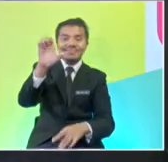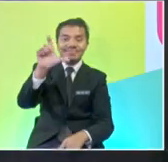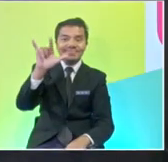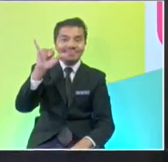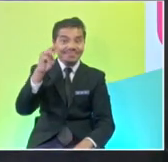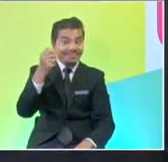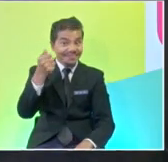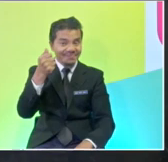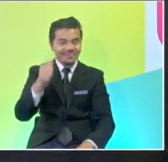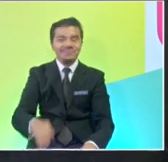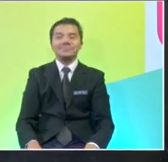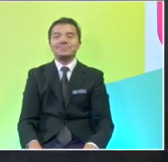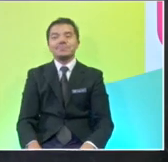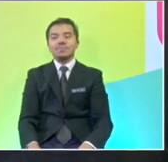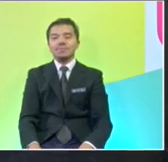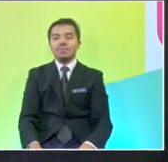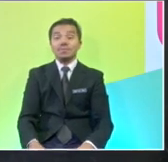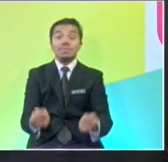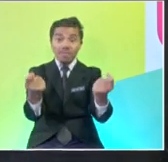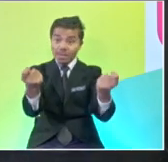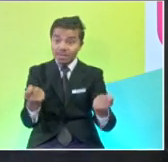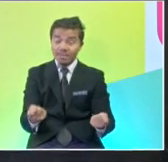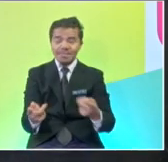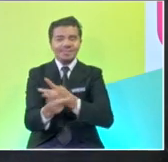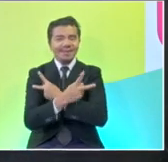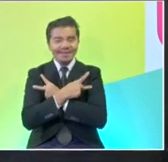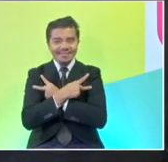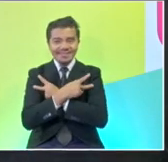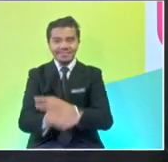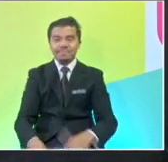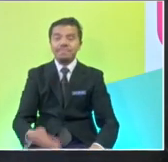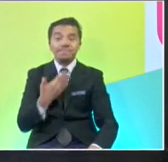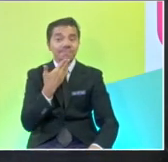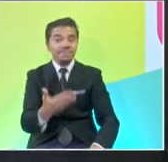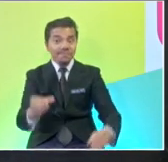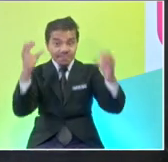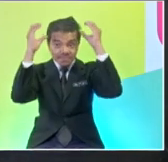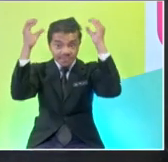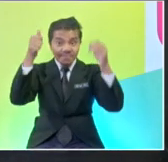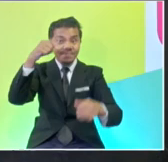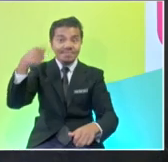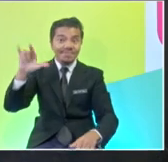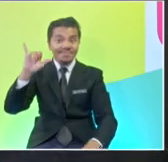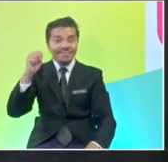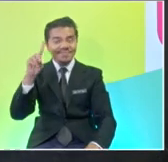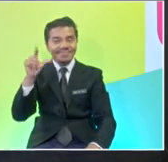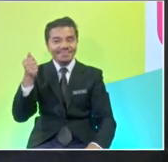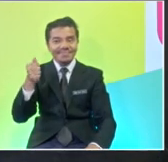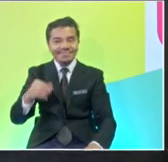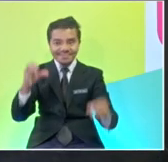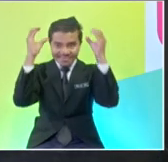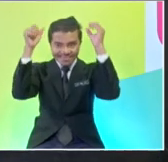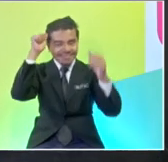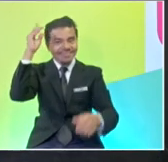saya ingin ucapkan ribuan terima kasih kepada Ceko aslinda dan juga kepada cego Adly